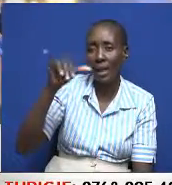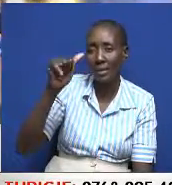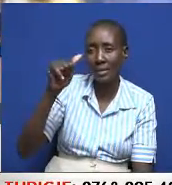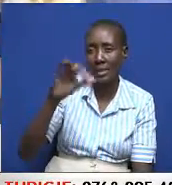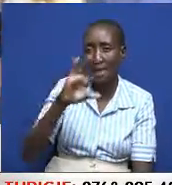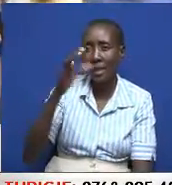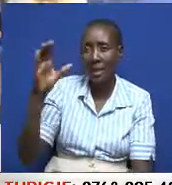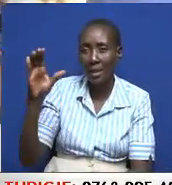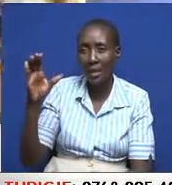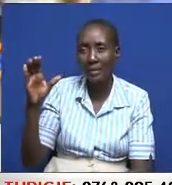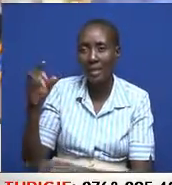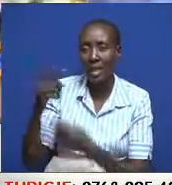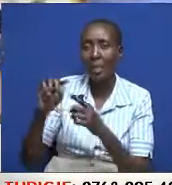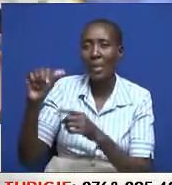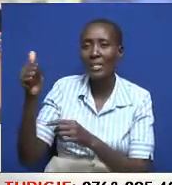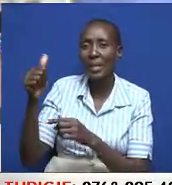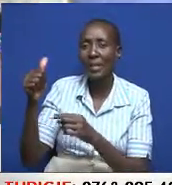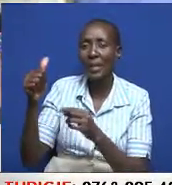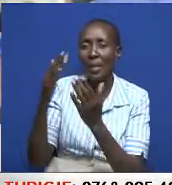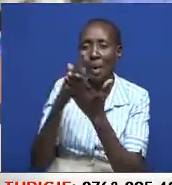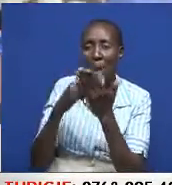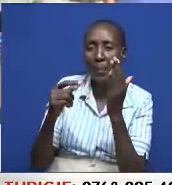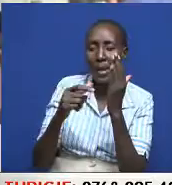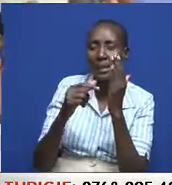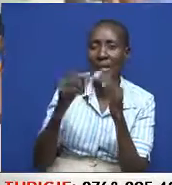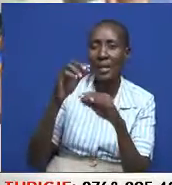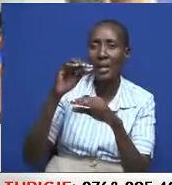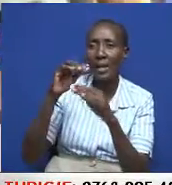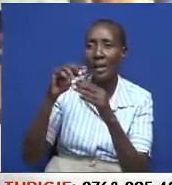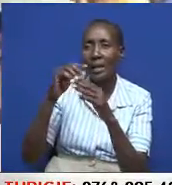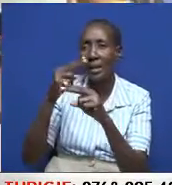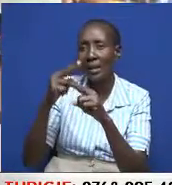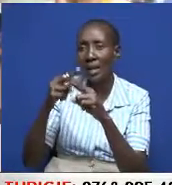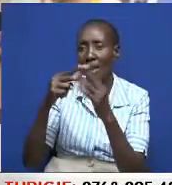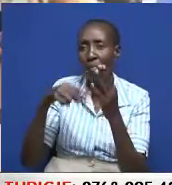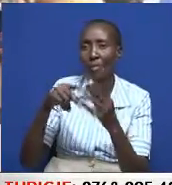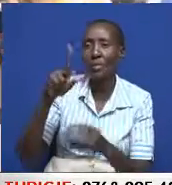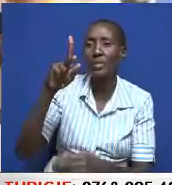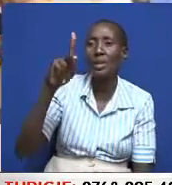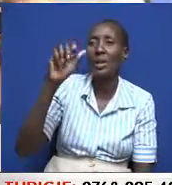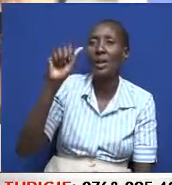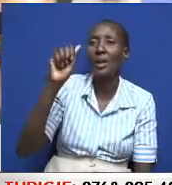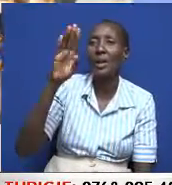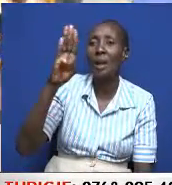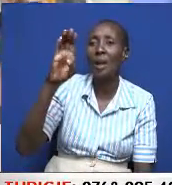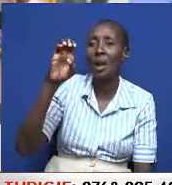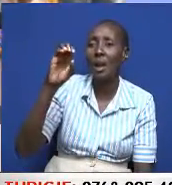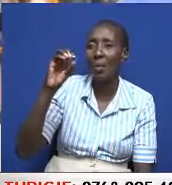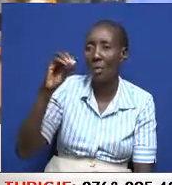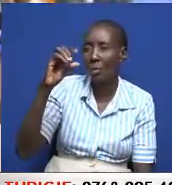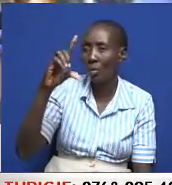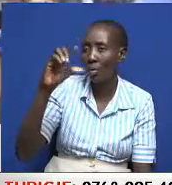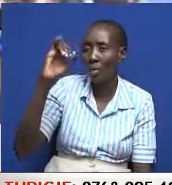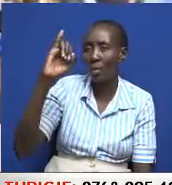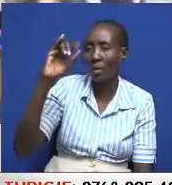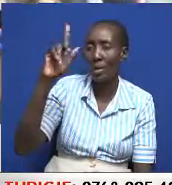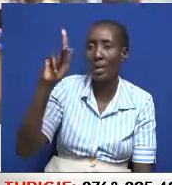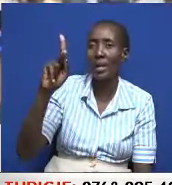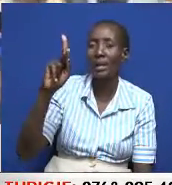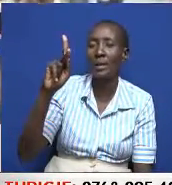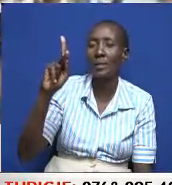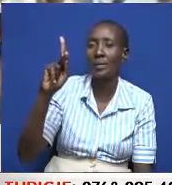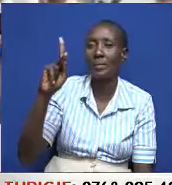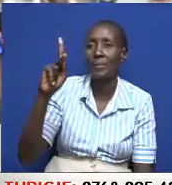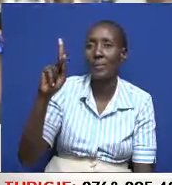ya Kipteber, kuna msitu ya Kapkanyar, kuna msitu ya Kapolet, kuna msitu ya mingi ya Cheboin. Kwa hivyo